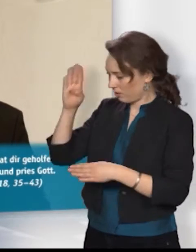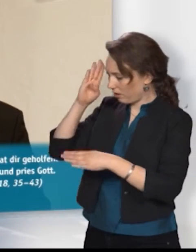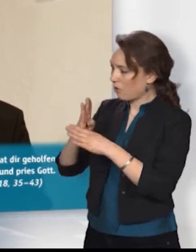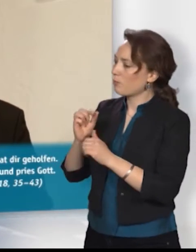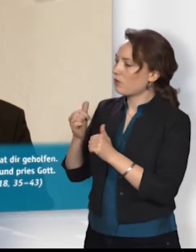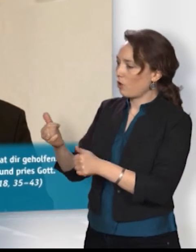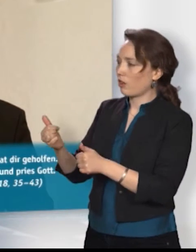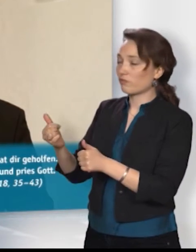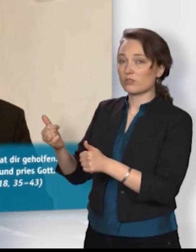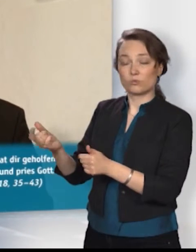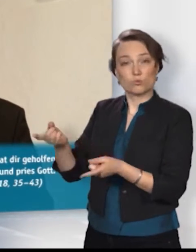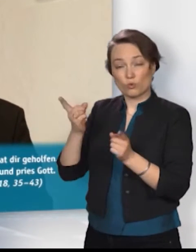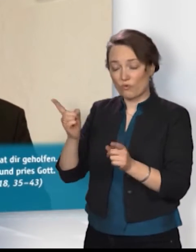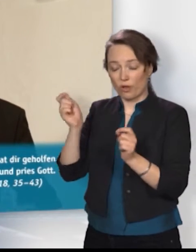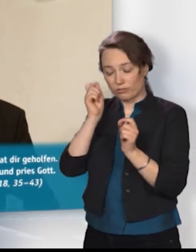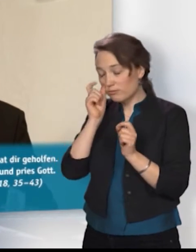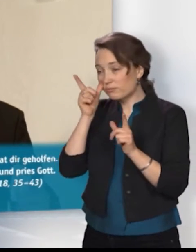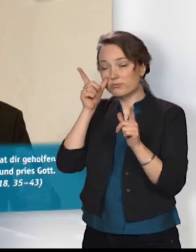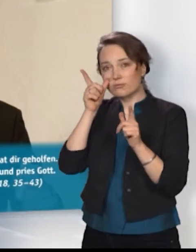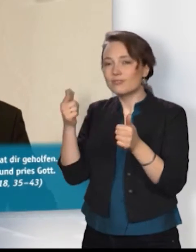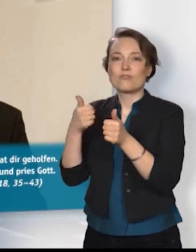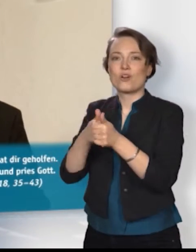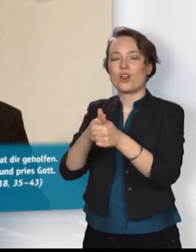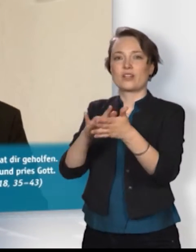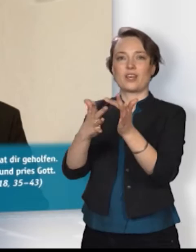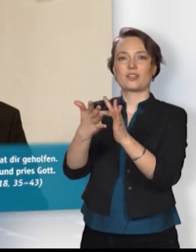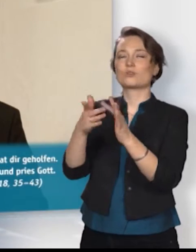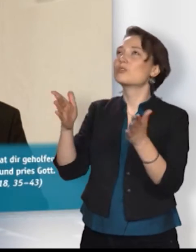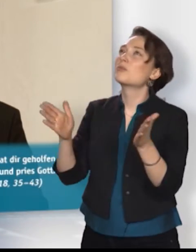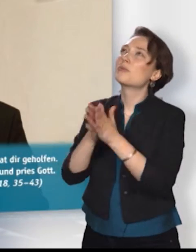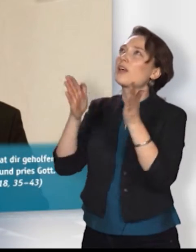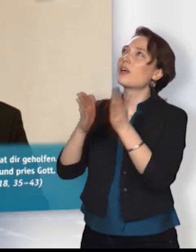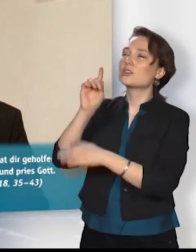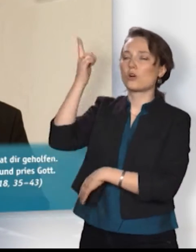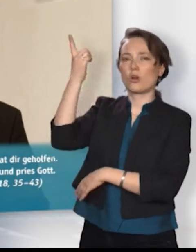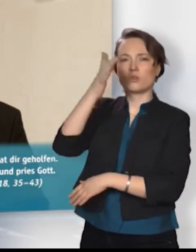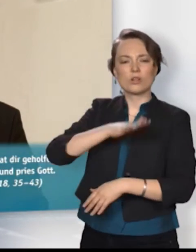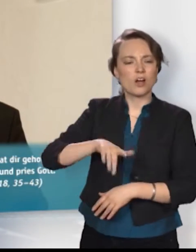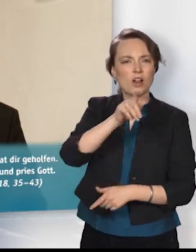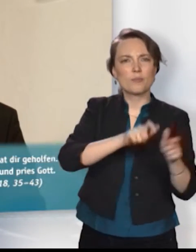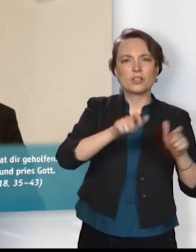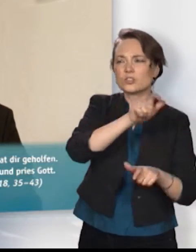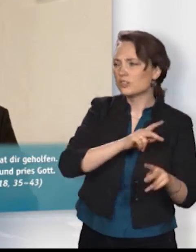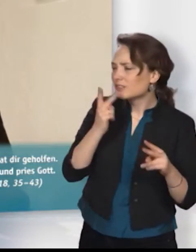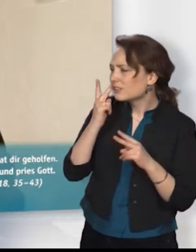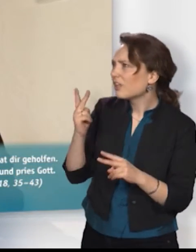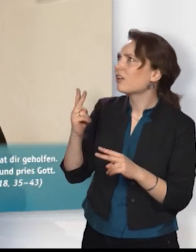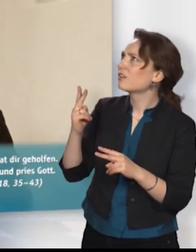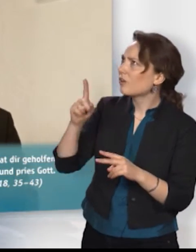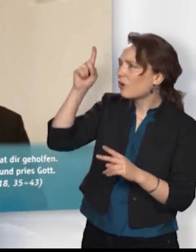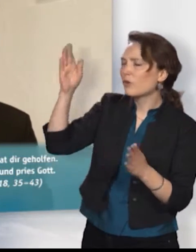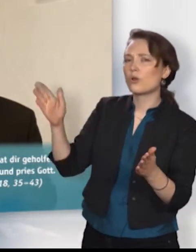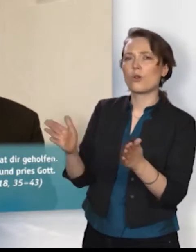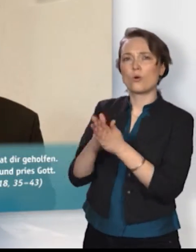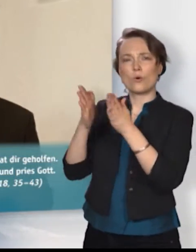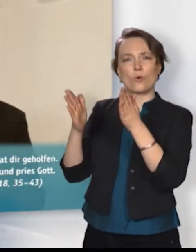er sehend und folgte ihm nach und pries Gott, und alles Volk, das es sah, lobte Gott. Wissen Sie, das